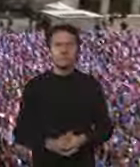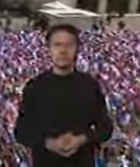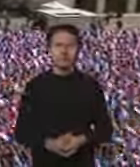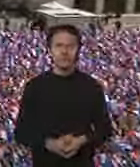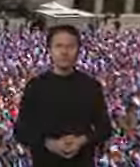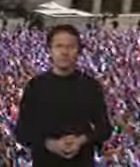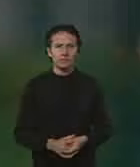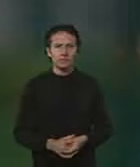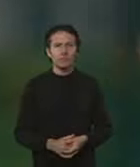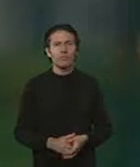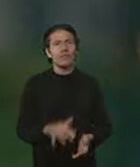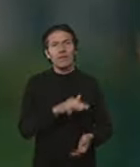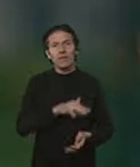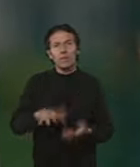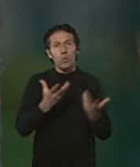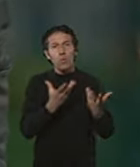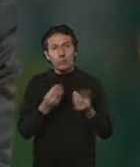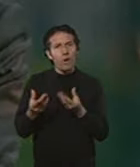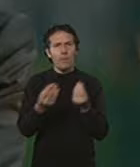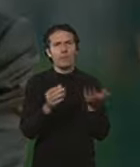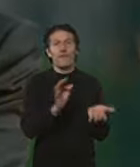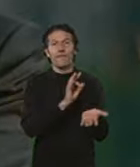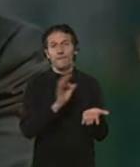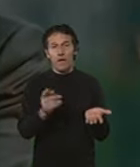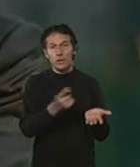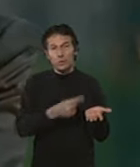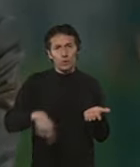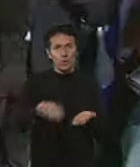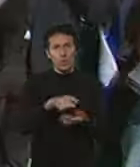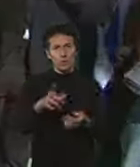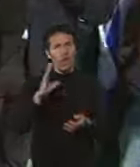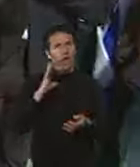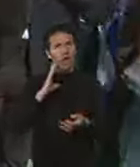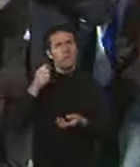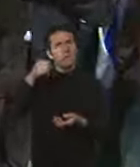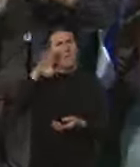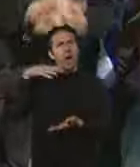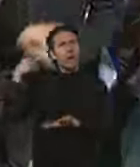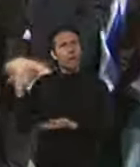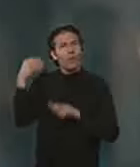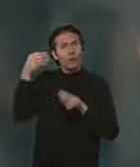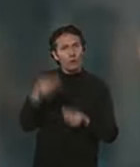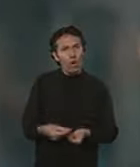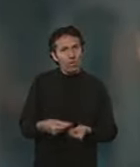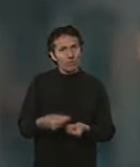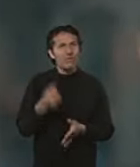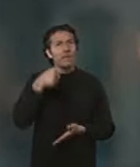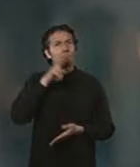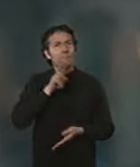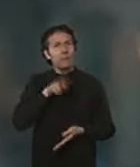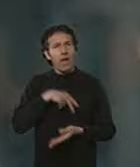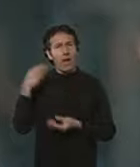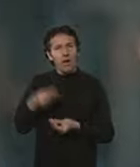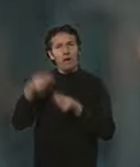socialisme nous sommes le peuple de France nous avons reçu de nos parents nous avons reçu de